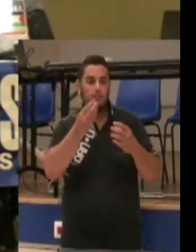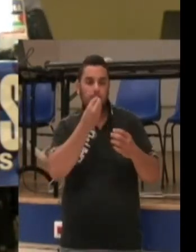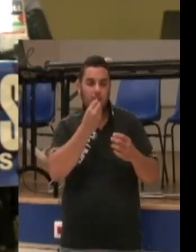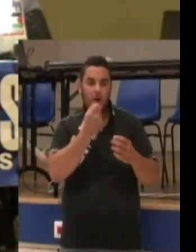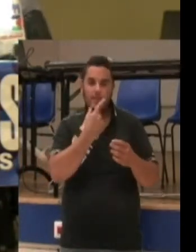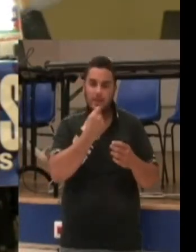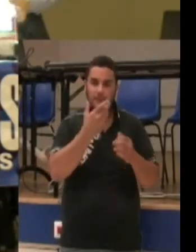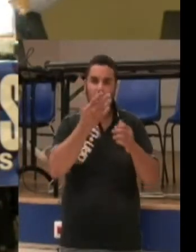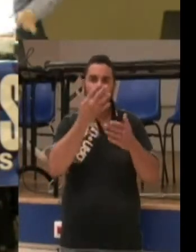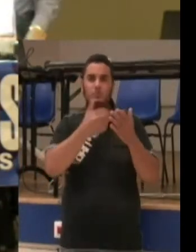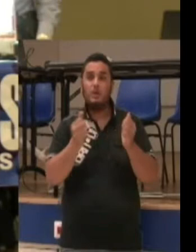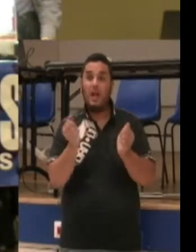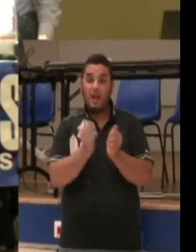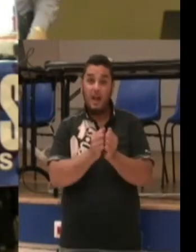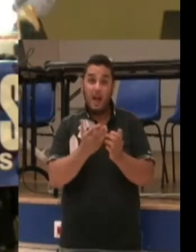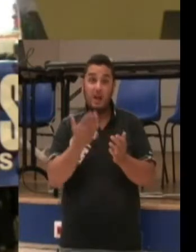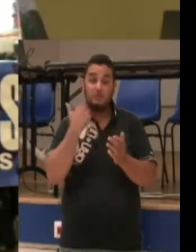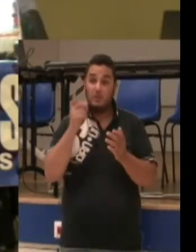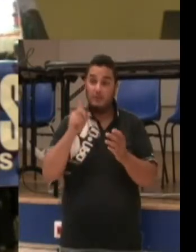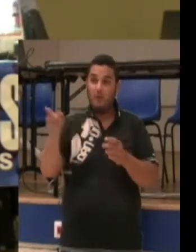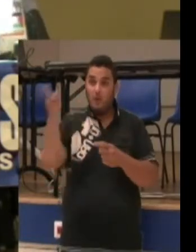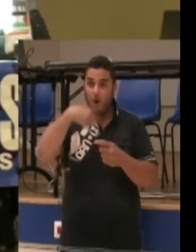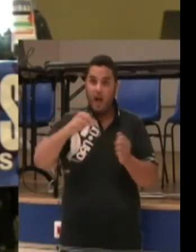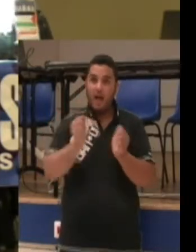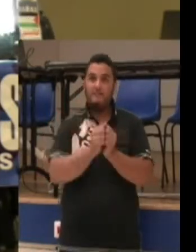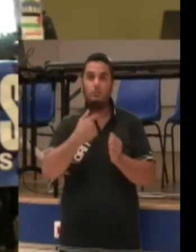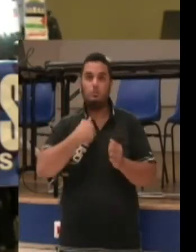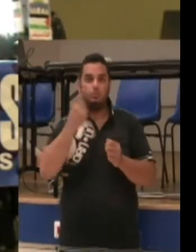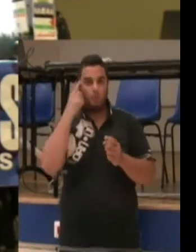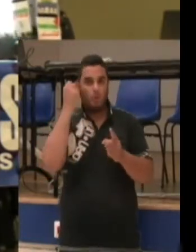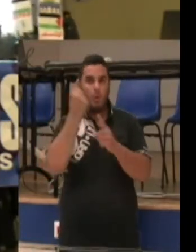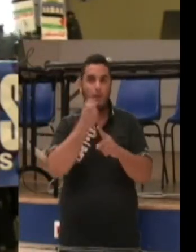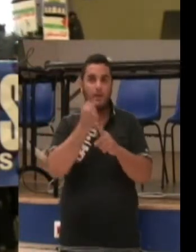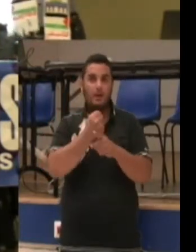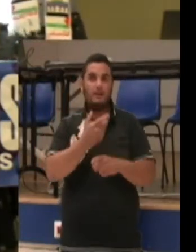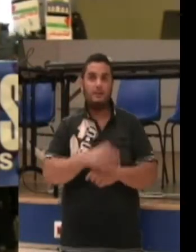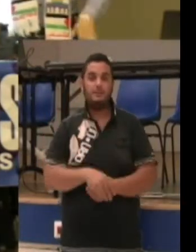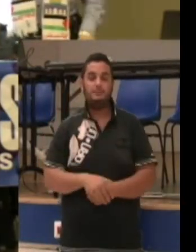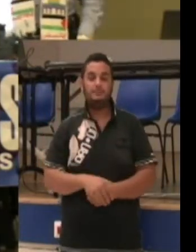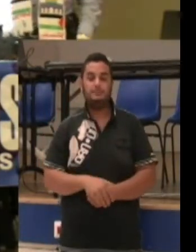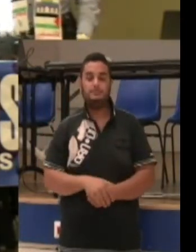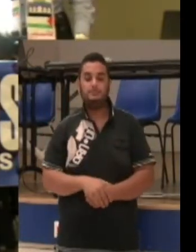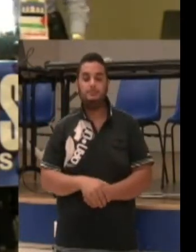Alors, soyez avec nous dans ce combat. Chacun d'entre nous,